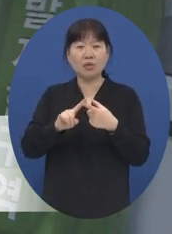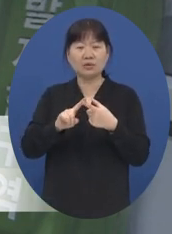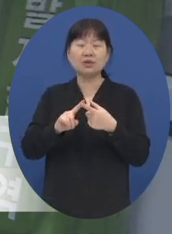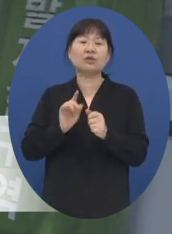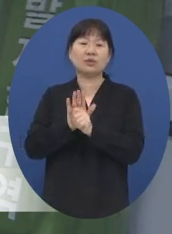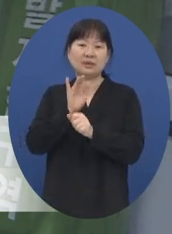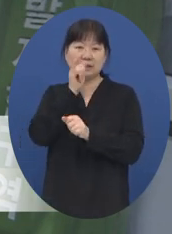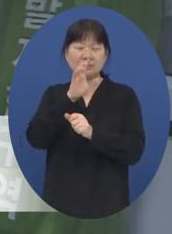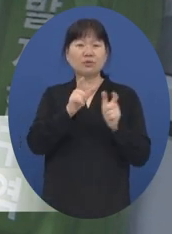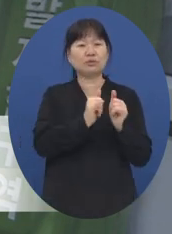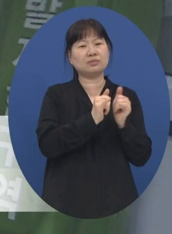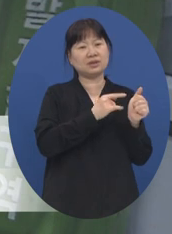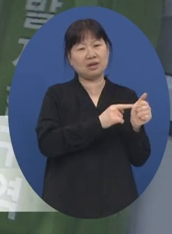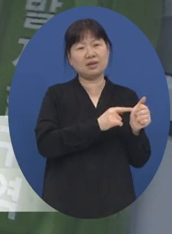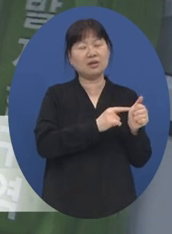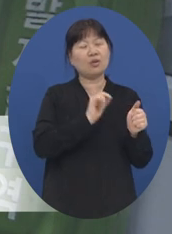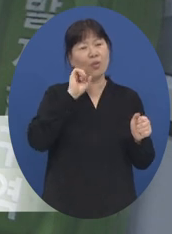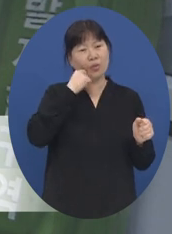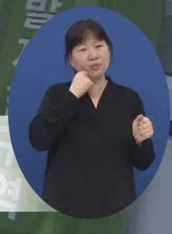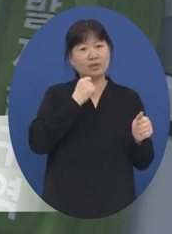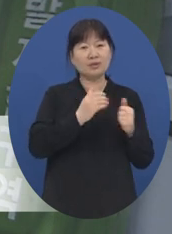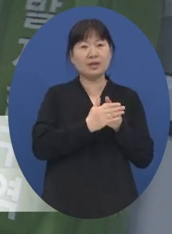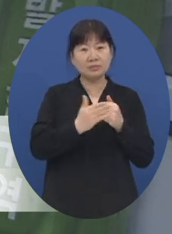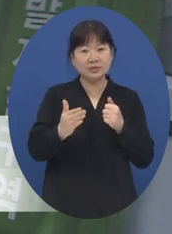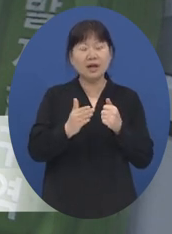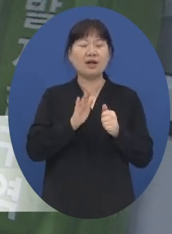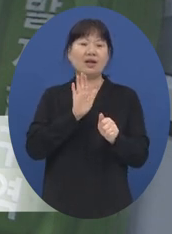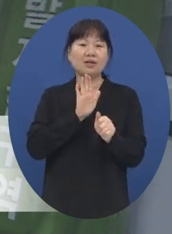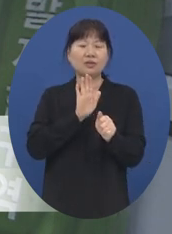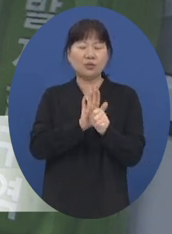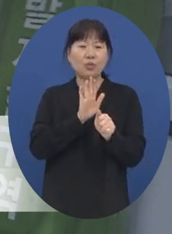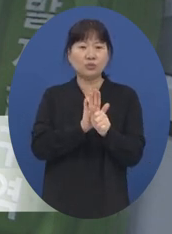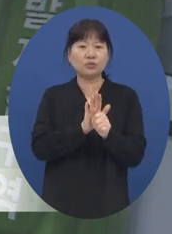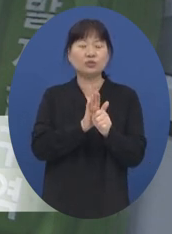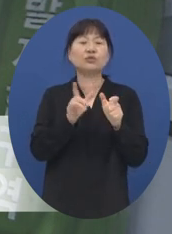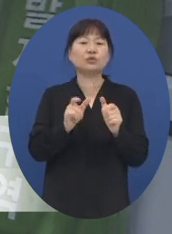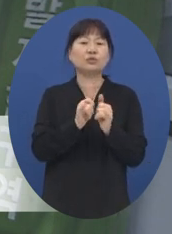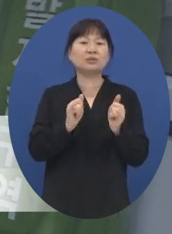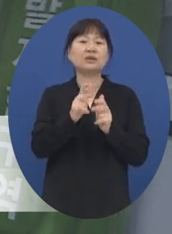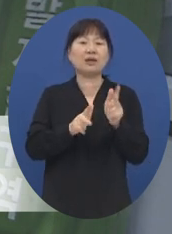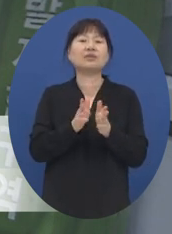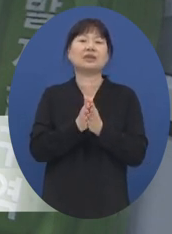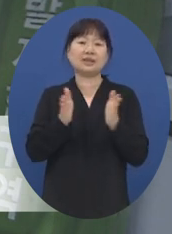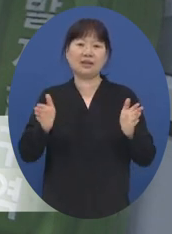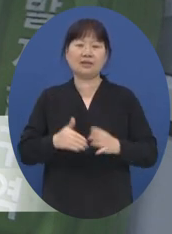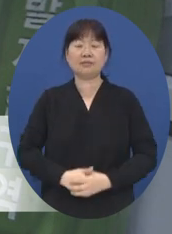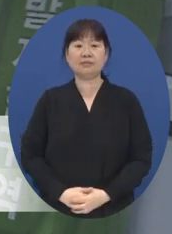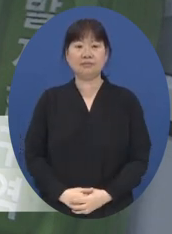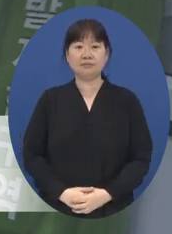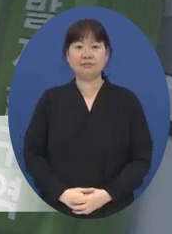개발제한구역 주민들을 위한 다양한 지원 사업이 있습니다 최창수 기자가 현장 취재했습니다